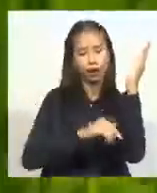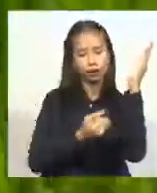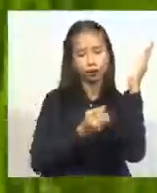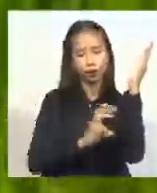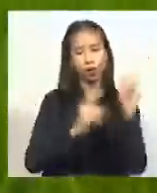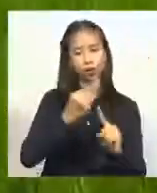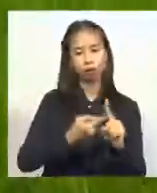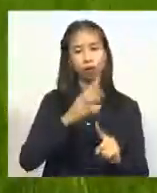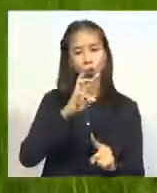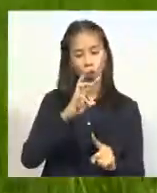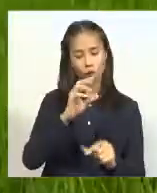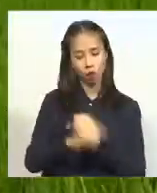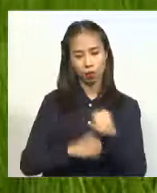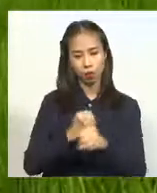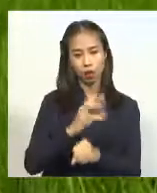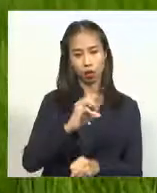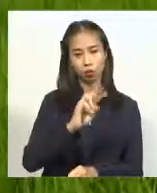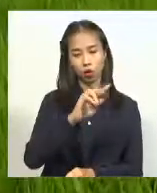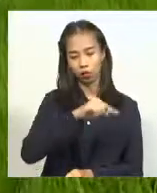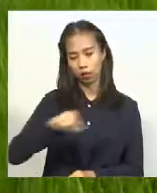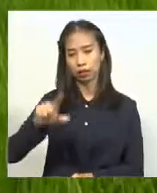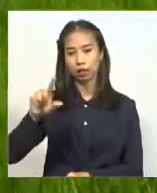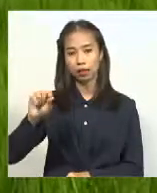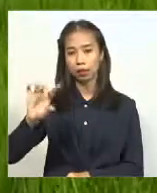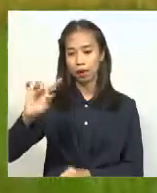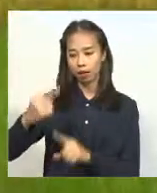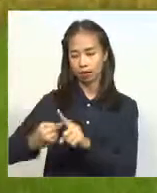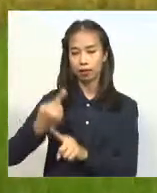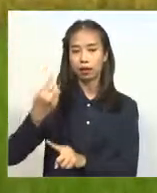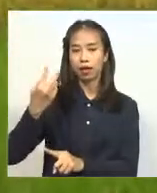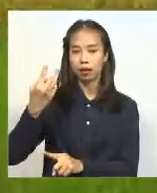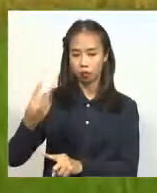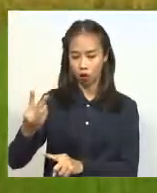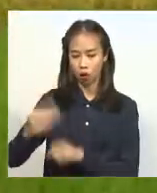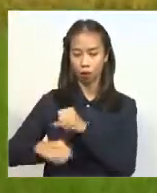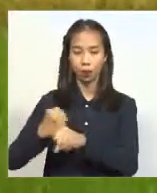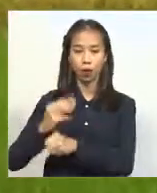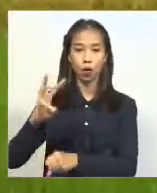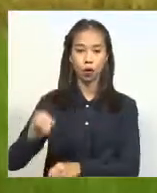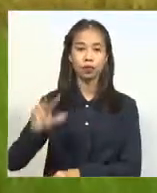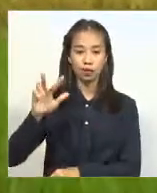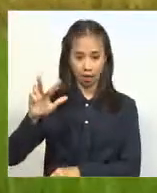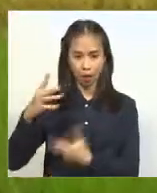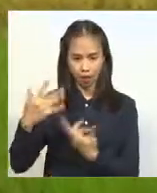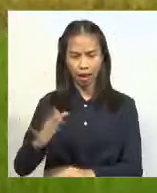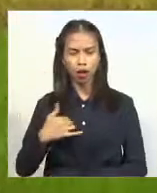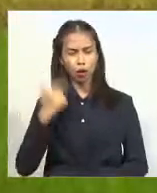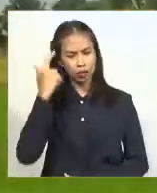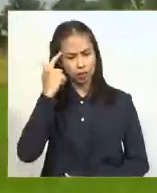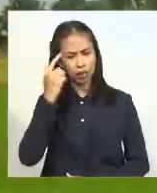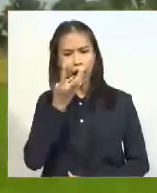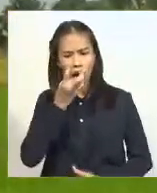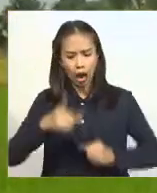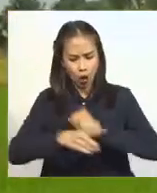น2,562ถึง28กุมภาพันธ์2,563และจะต้องแจ้งวันที่คาดว่าจะเก็บเกี่ยวในการขึ้